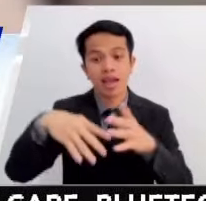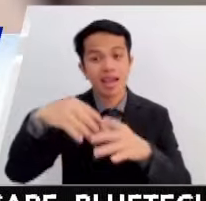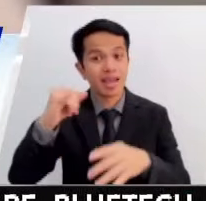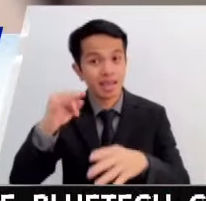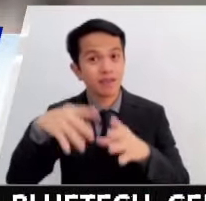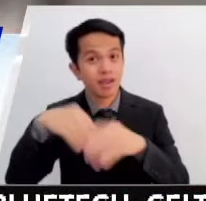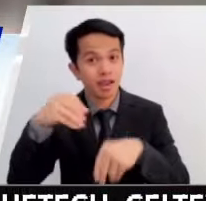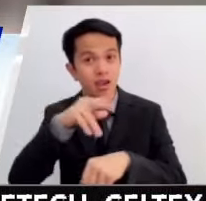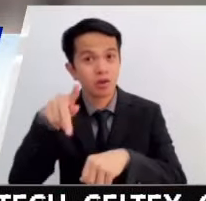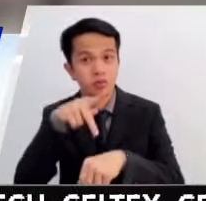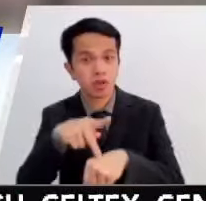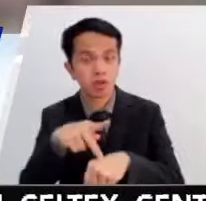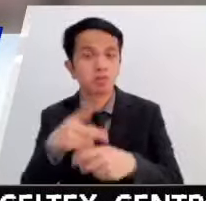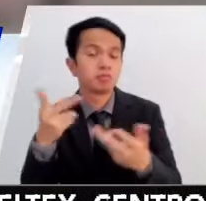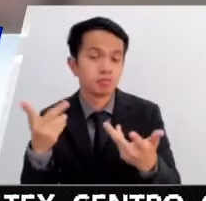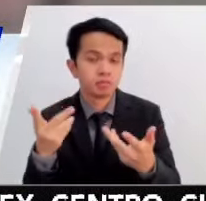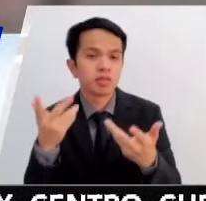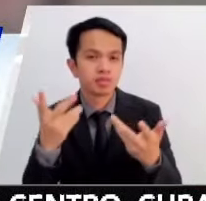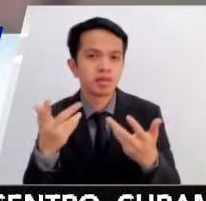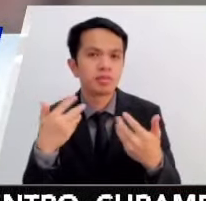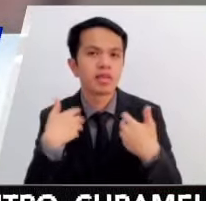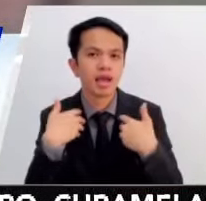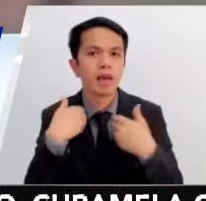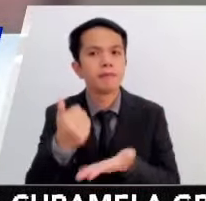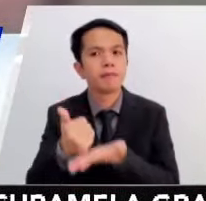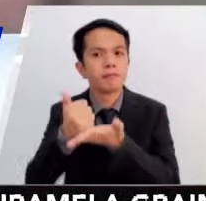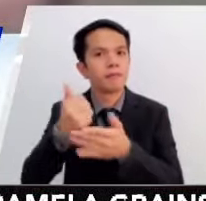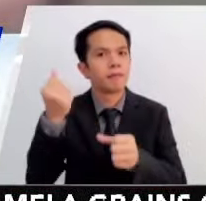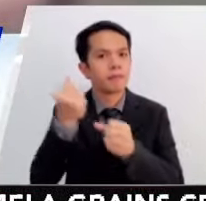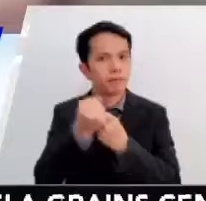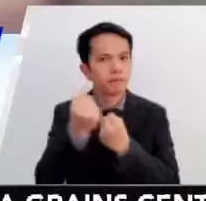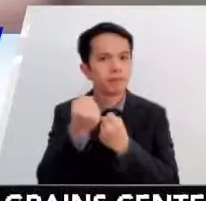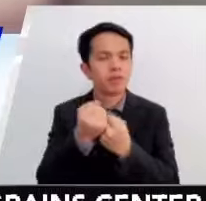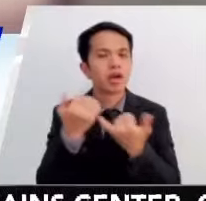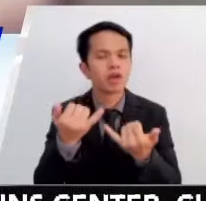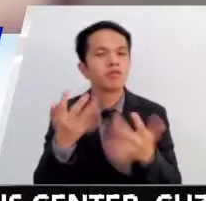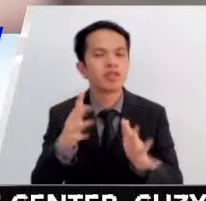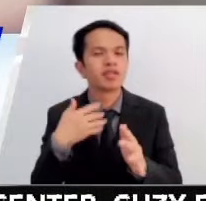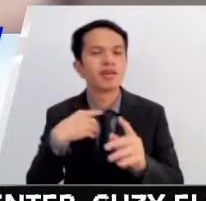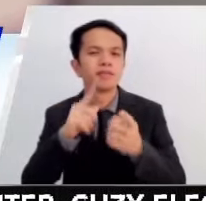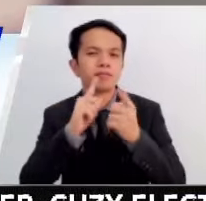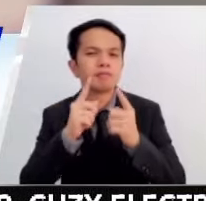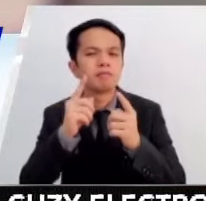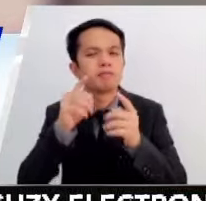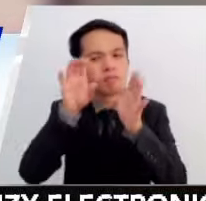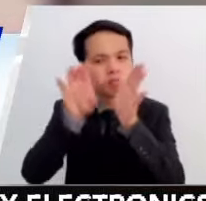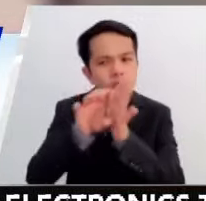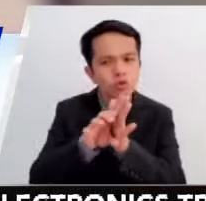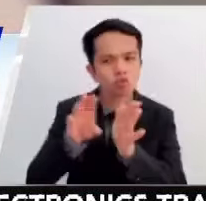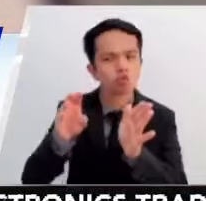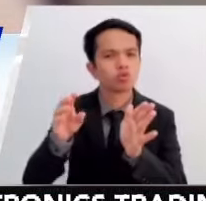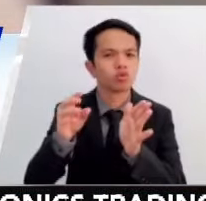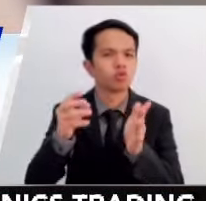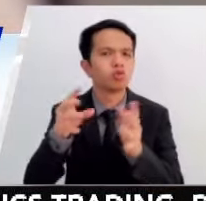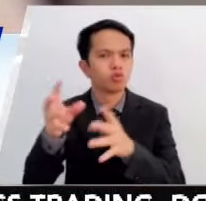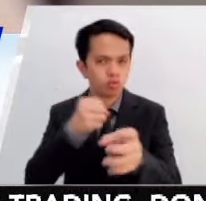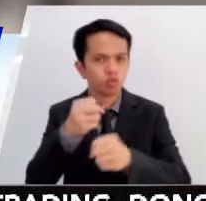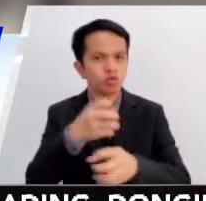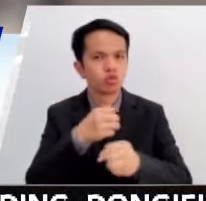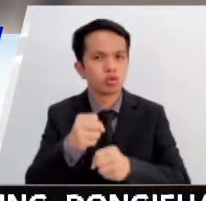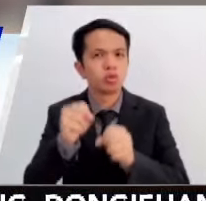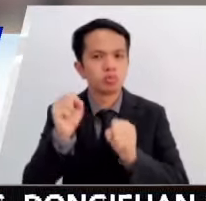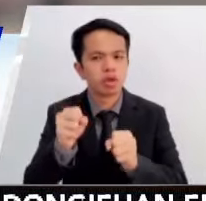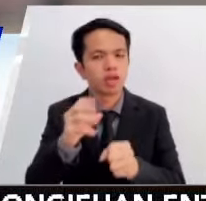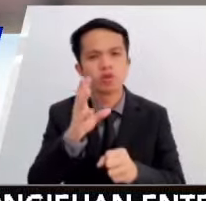talaga ay merong umayuda. Ngayon, meron na ho kami nakuhang ilang mga litrato ng mga posibleng tumulong sa